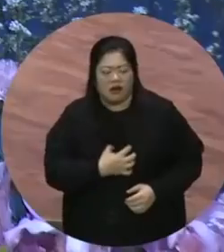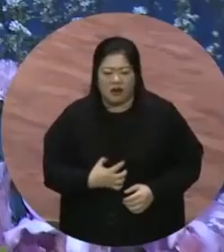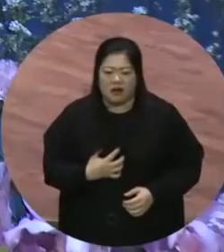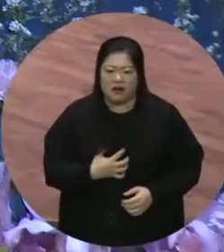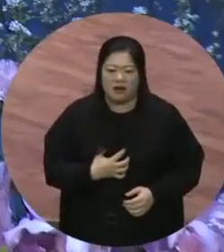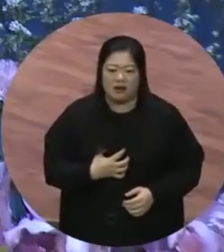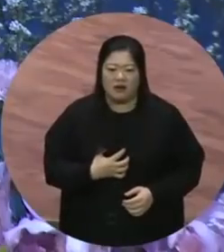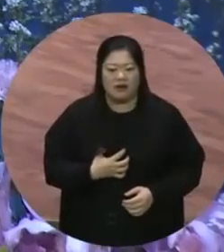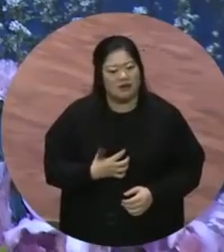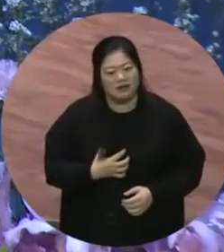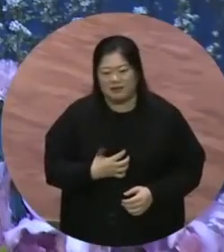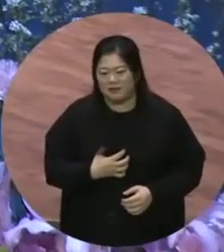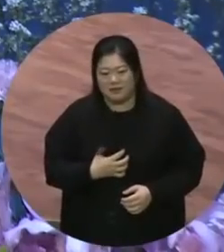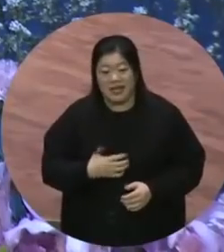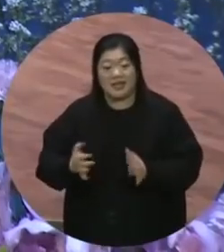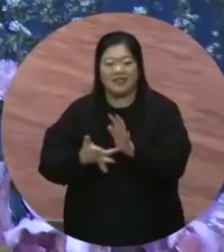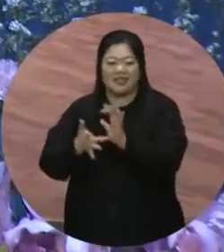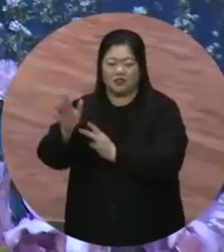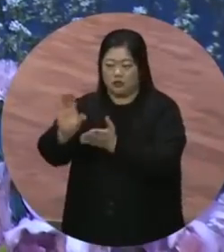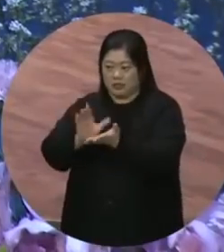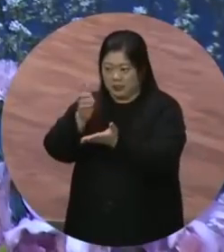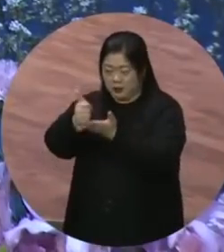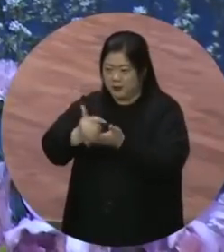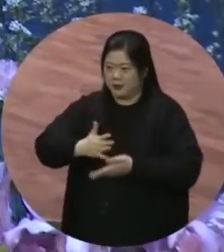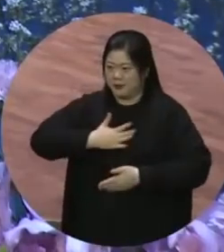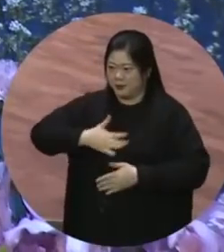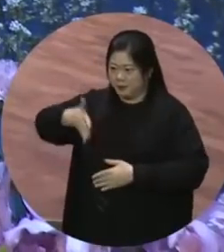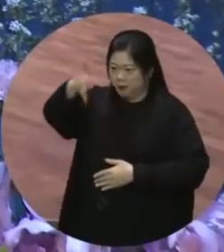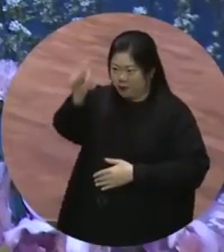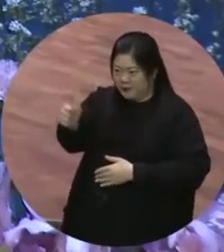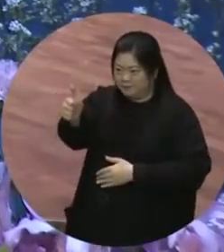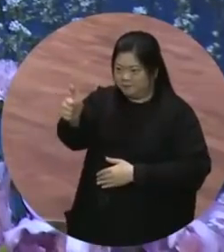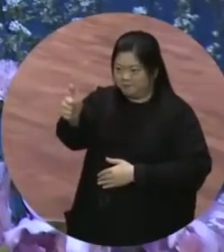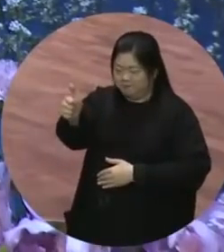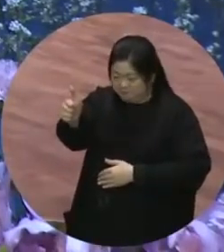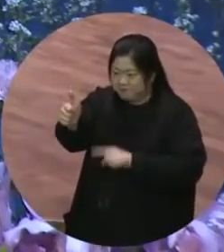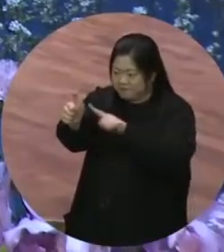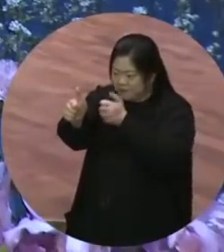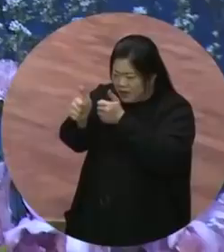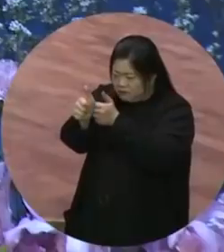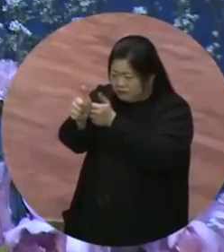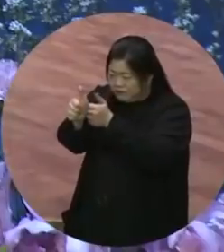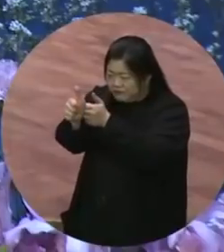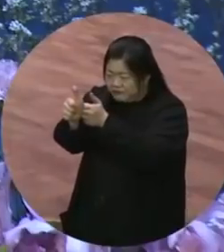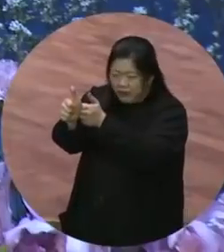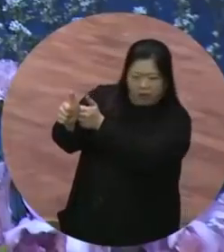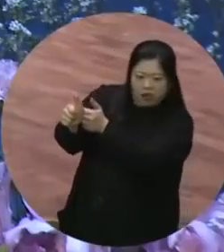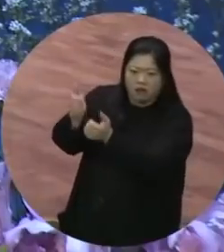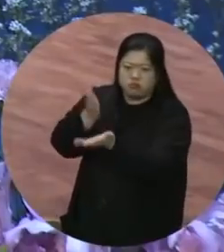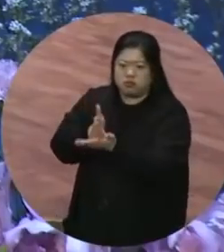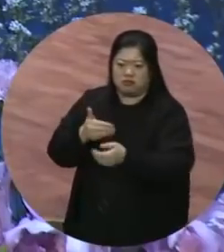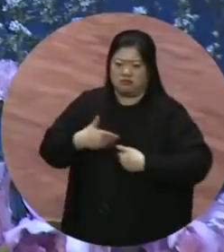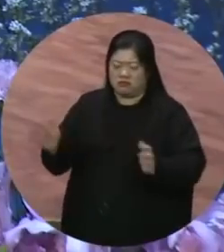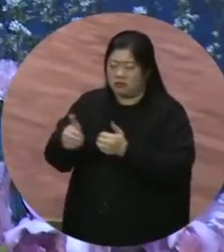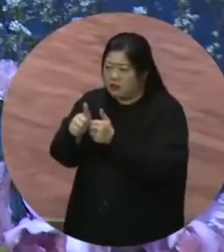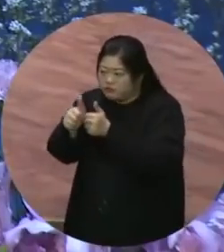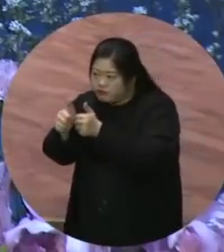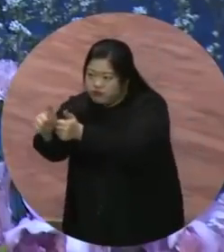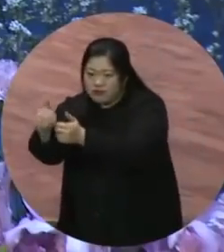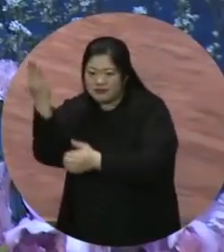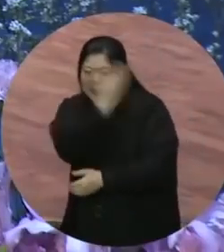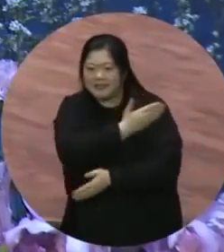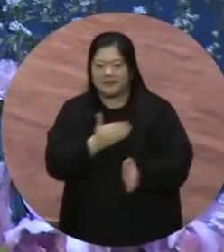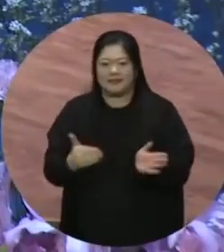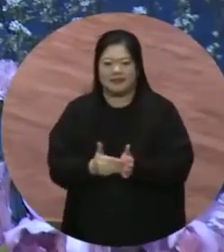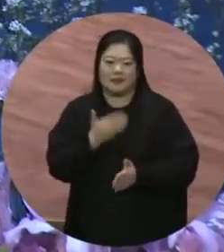예수 그리스도가 내 인생의 주인이 되면 아무 문제 없습니다. 모든 문제 거기서 다